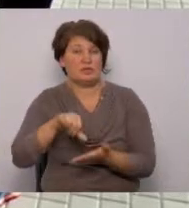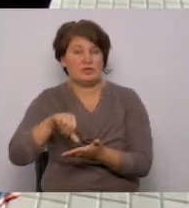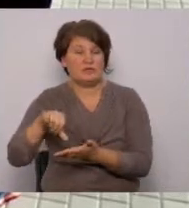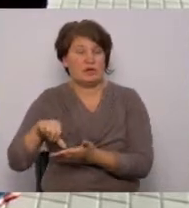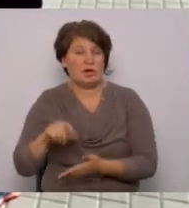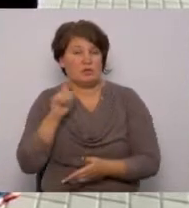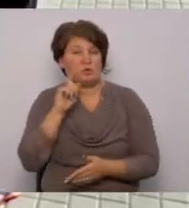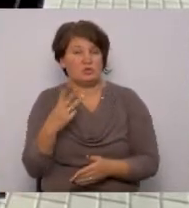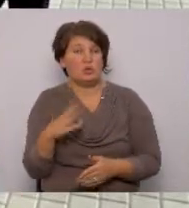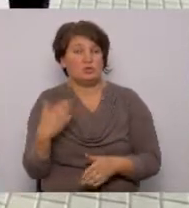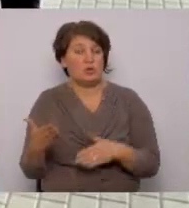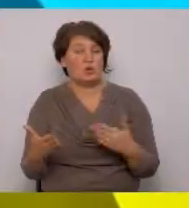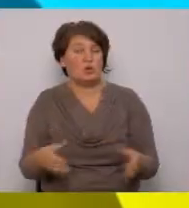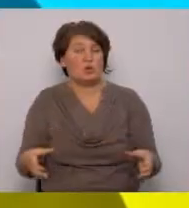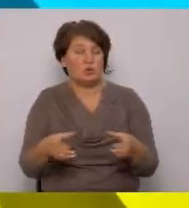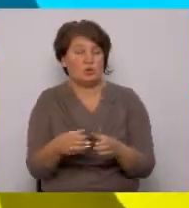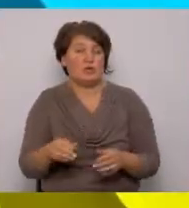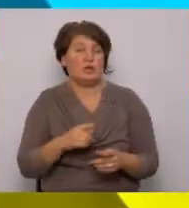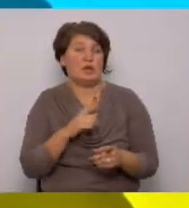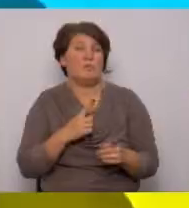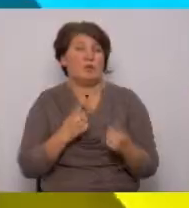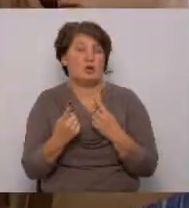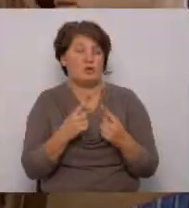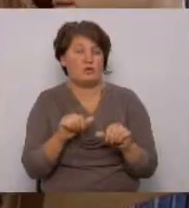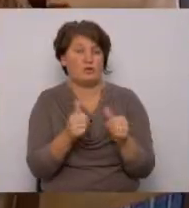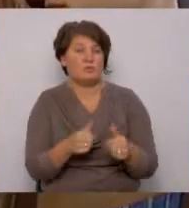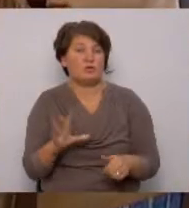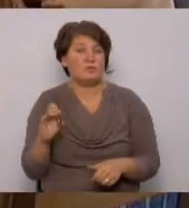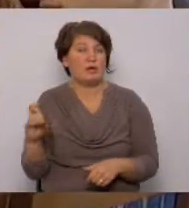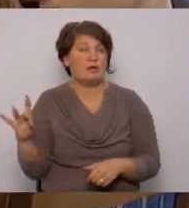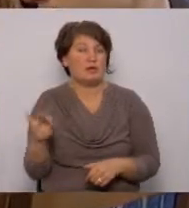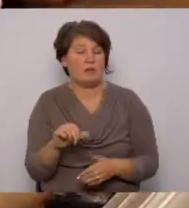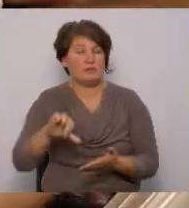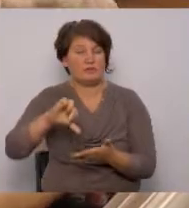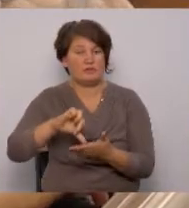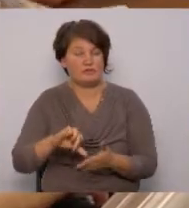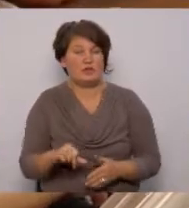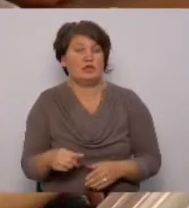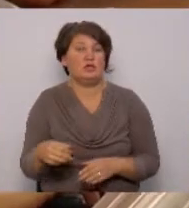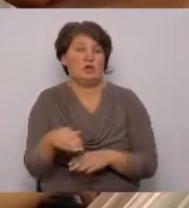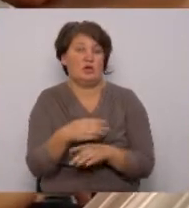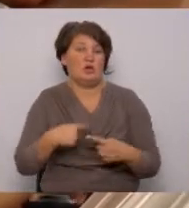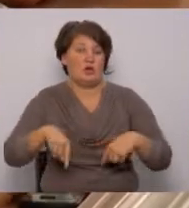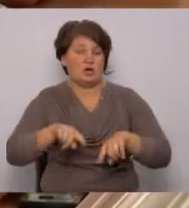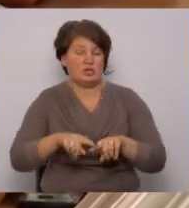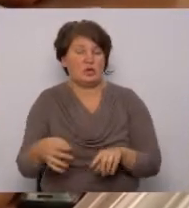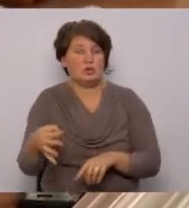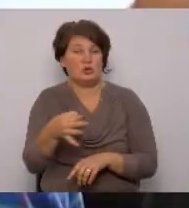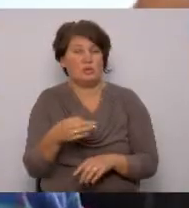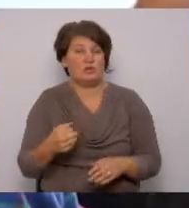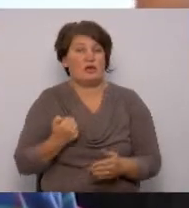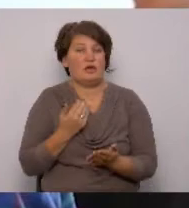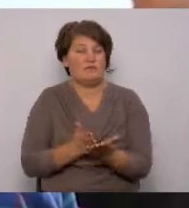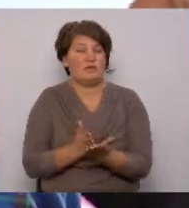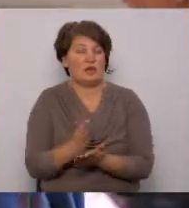у тристоронній контактній групі на переговорах формули Штайнмаєра. Того дня представники громадських та політичних організацій області, а також ветерани та